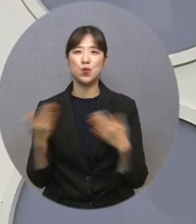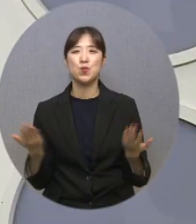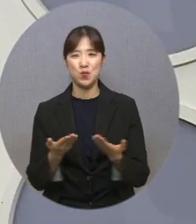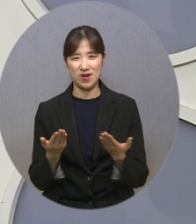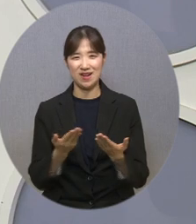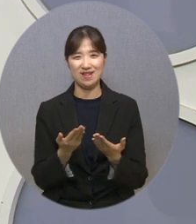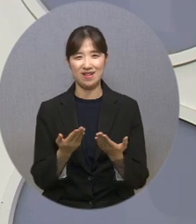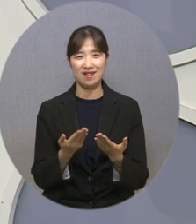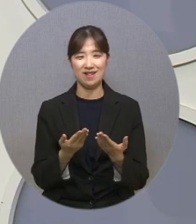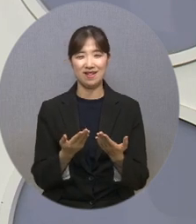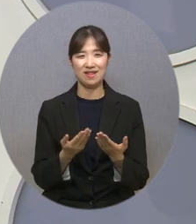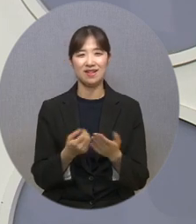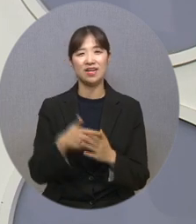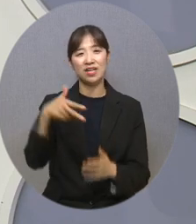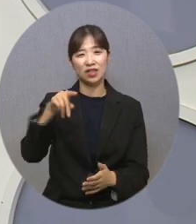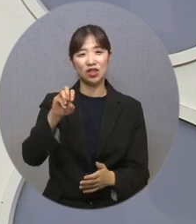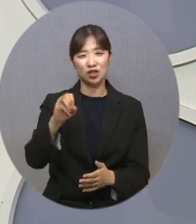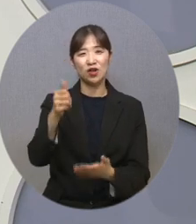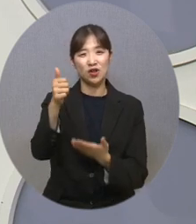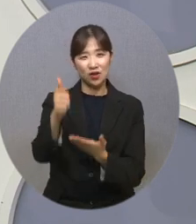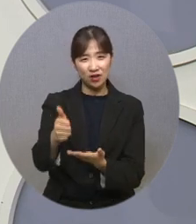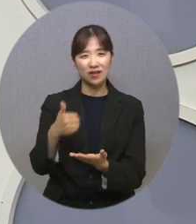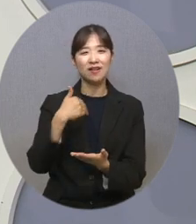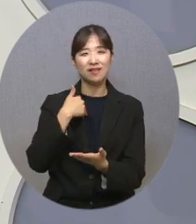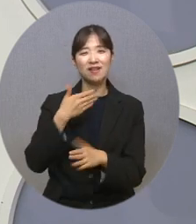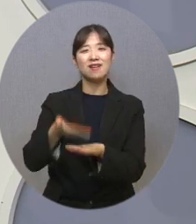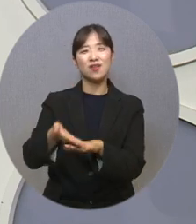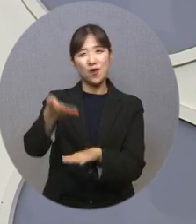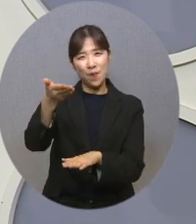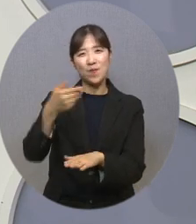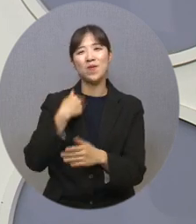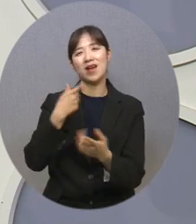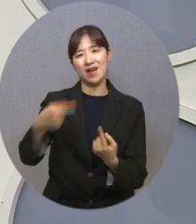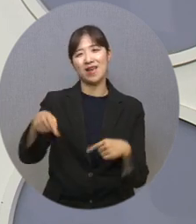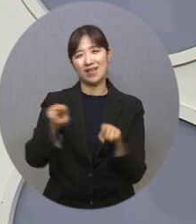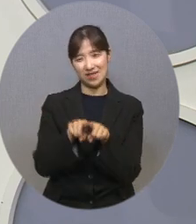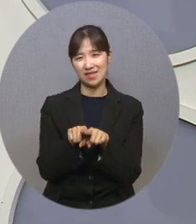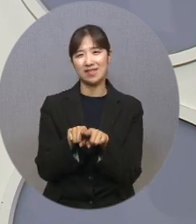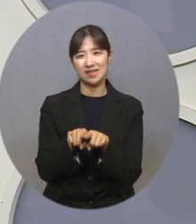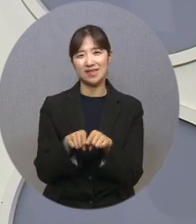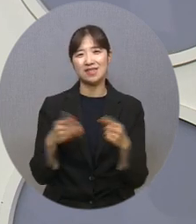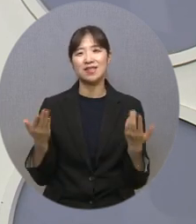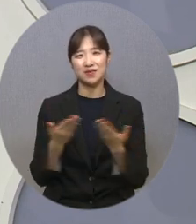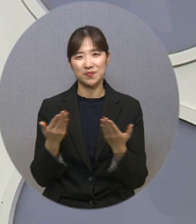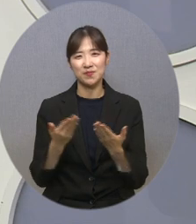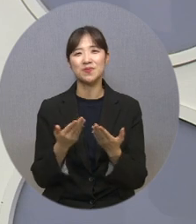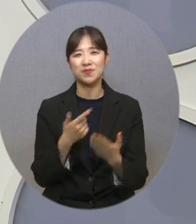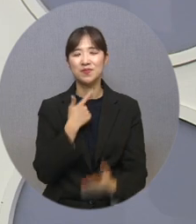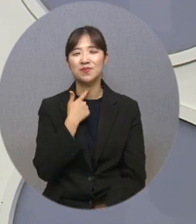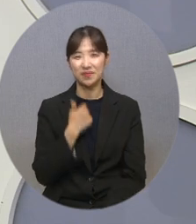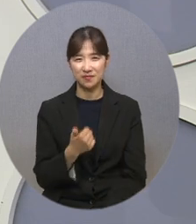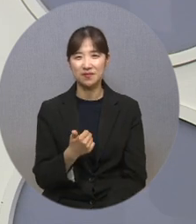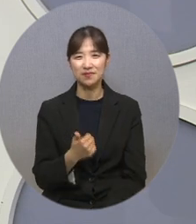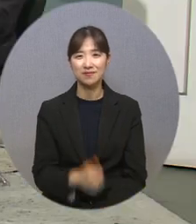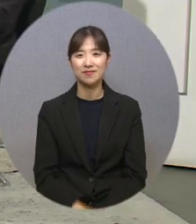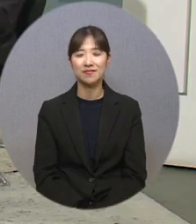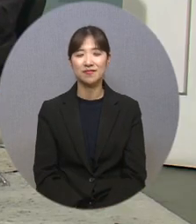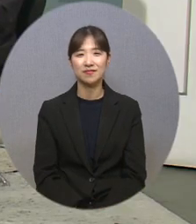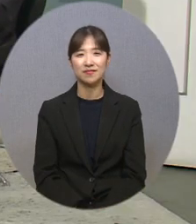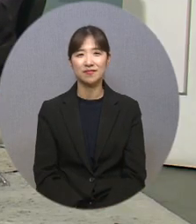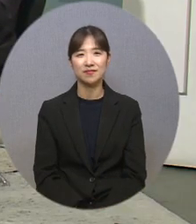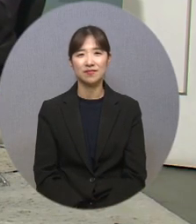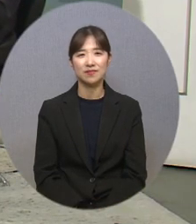시작했고 여기 정경수 선배님은 제가 모시고 같이 그 선배님으로 모시고 일을 했었습니다.